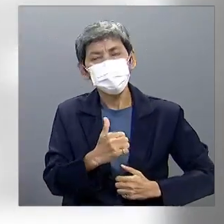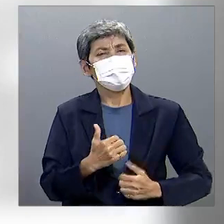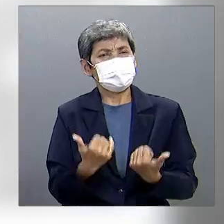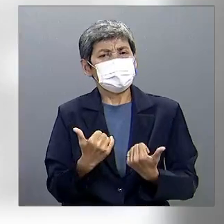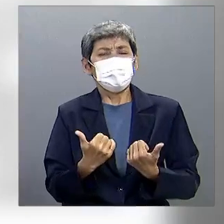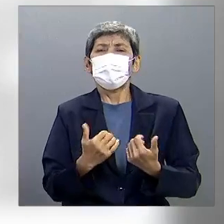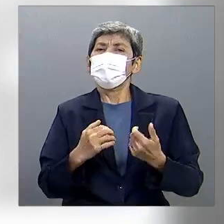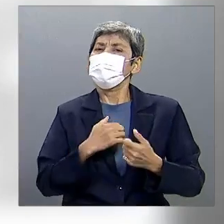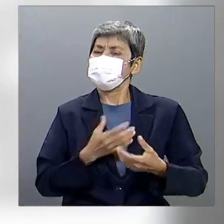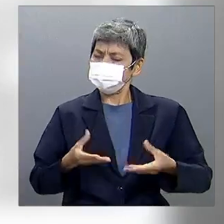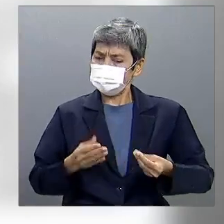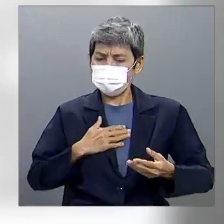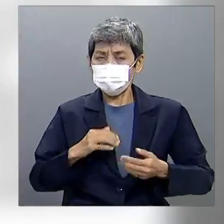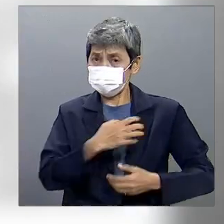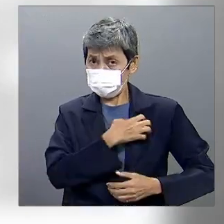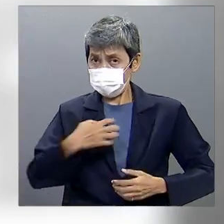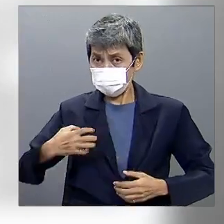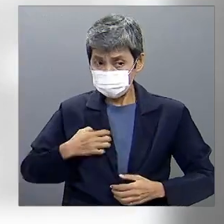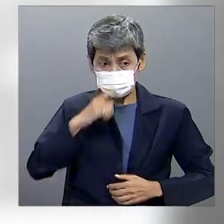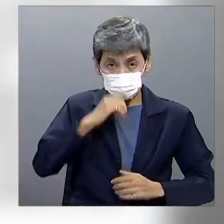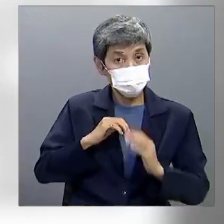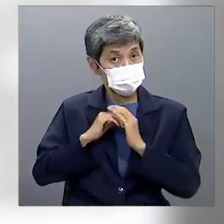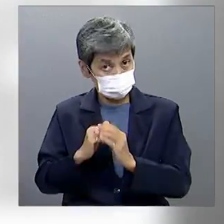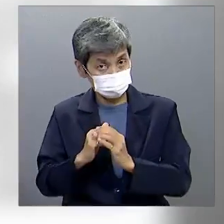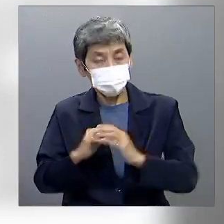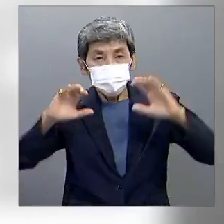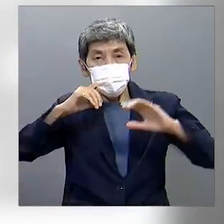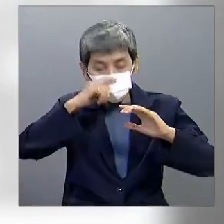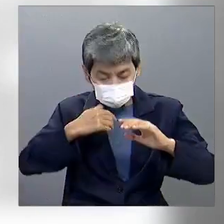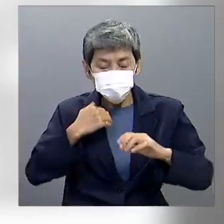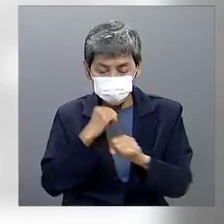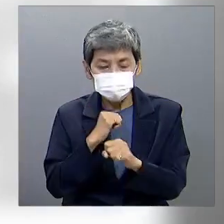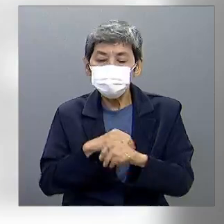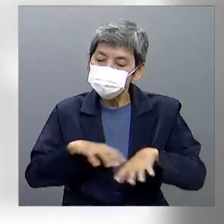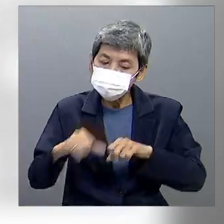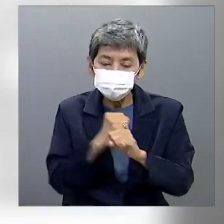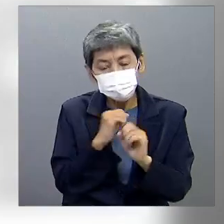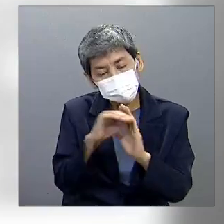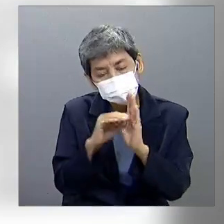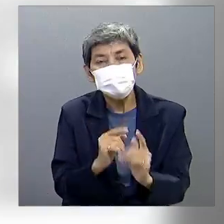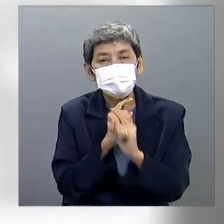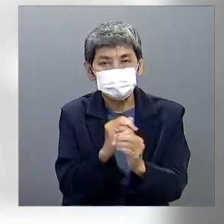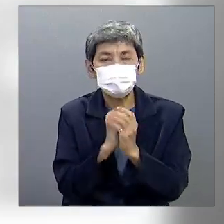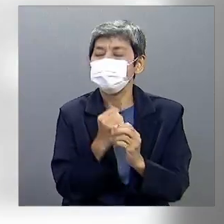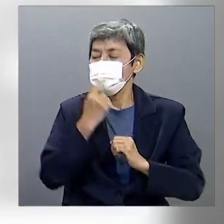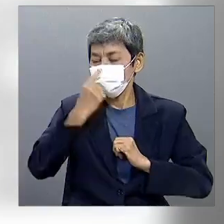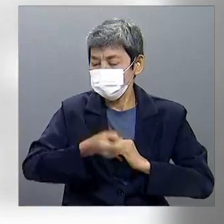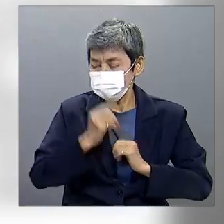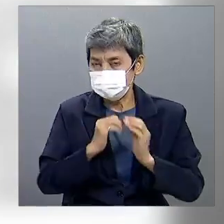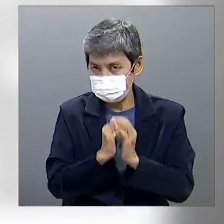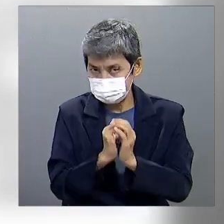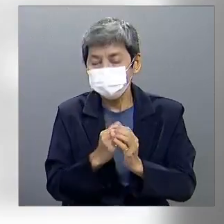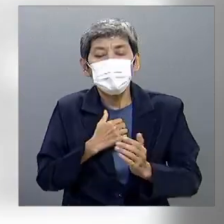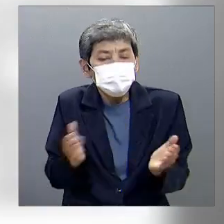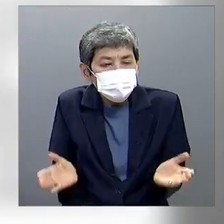ความสัมพันธ์ทางการทูตระหว่าง2ประเทศรัฐบาลไทยได้ดำเนินการตามนโยบายจีนเดียวมาโดยตลอดสนับสนุนการรวมประเท